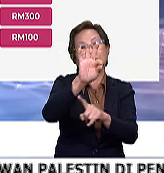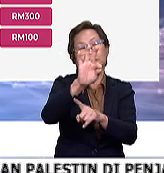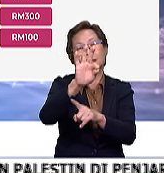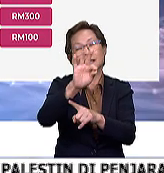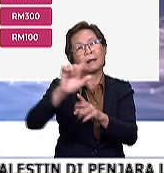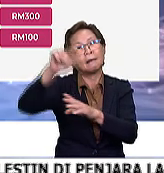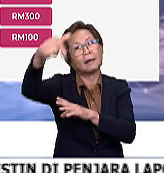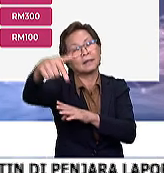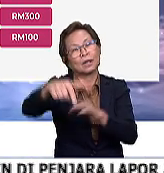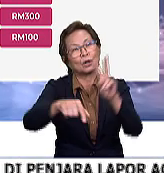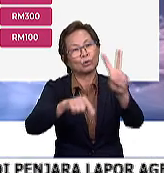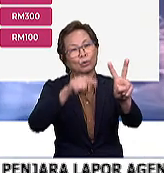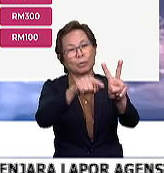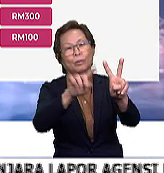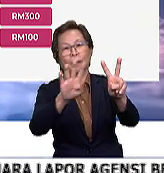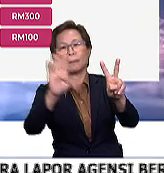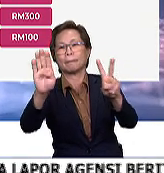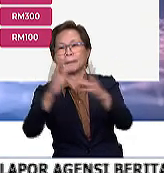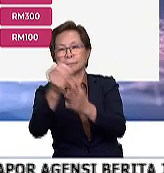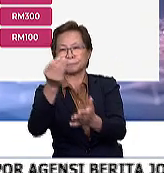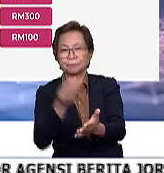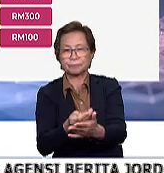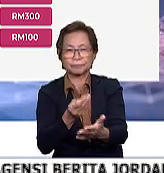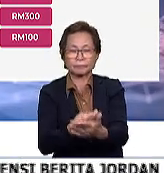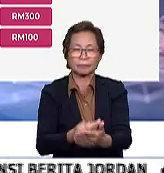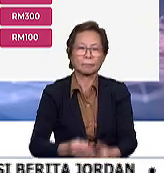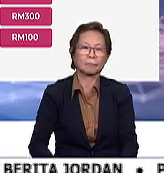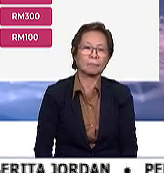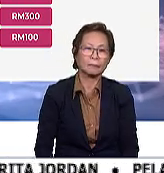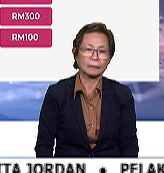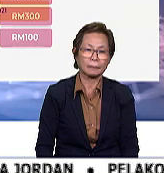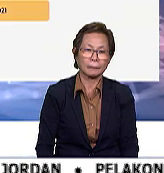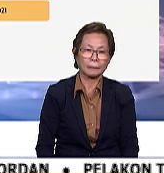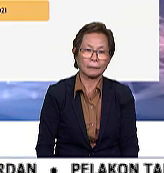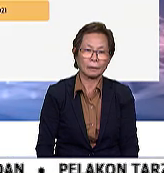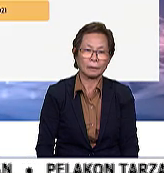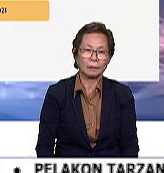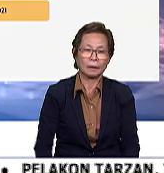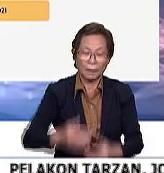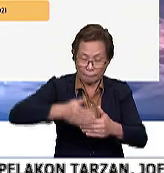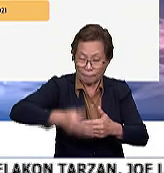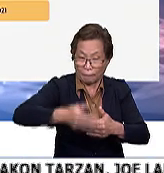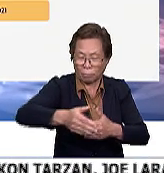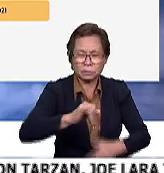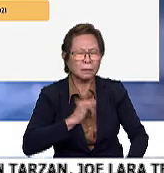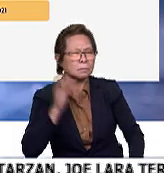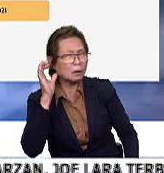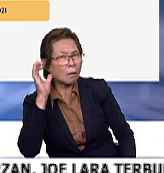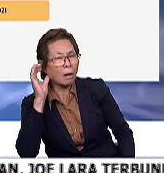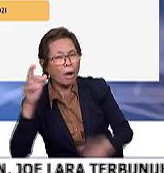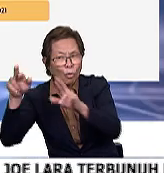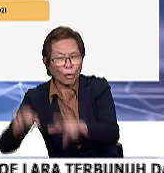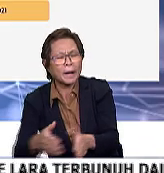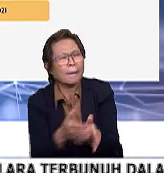sebanyak 24 million Ringgit Seterusnya saya juga mendengar permintaan